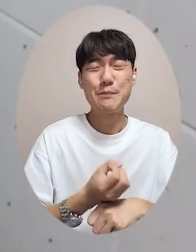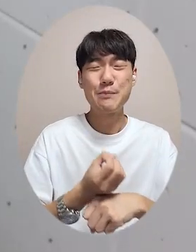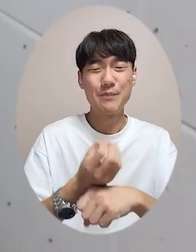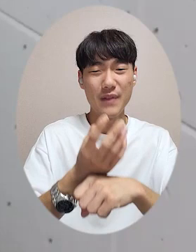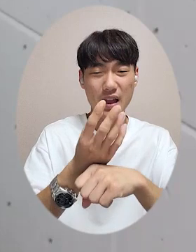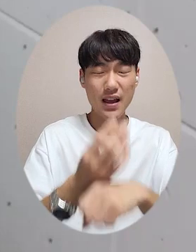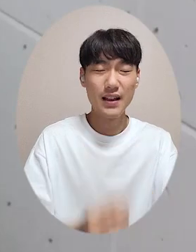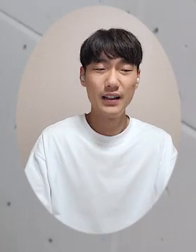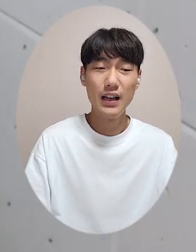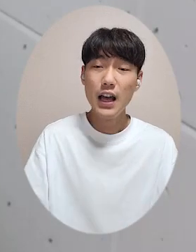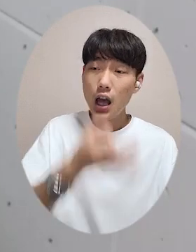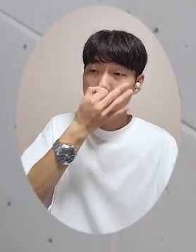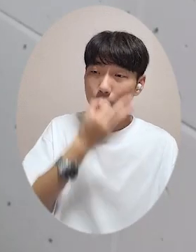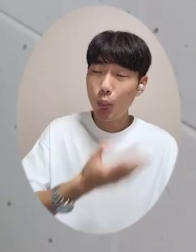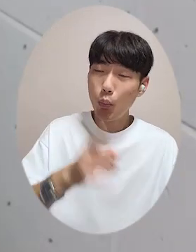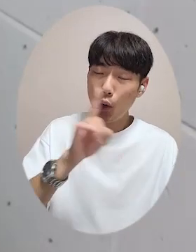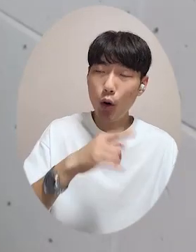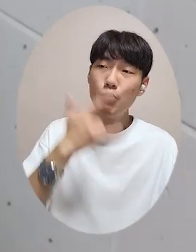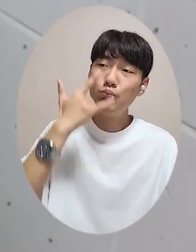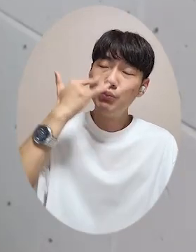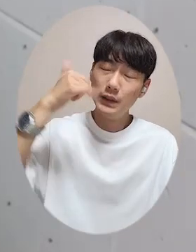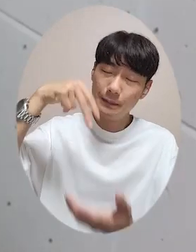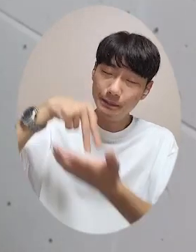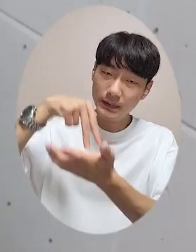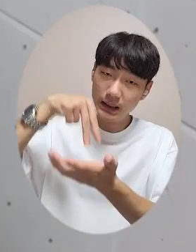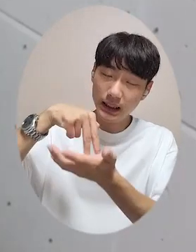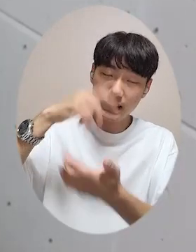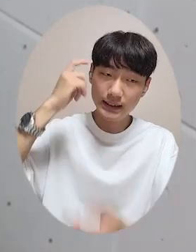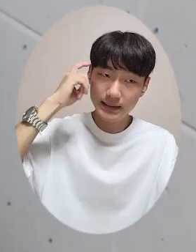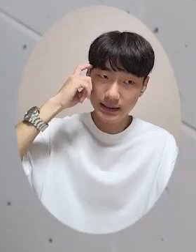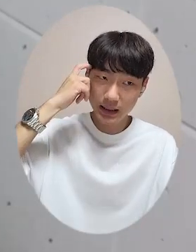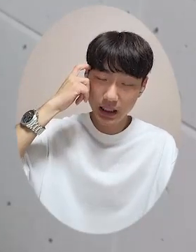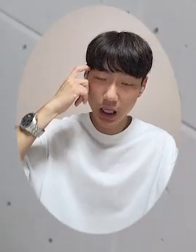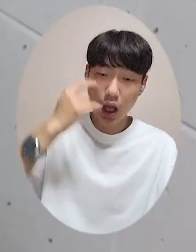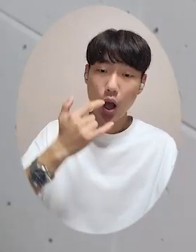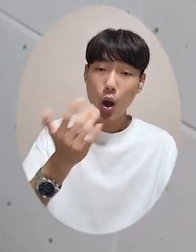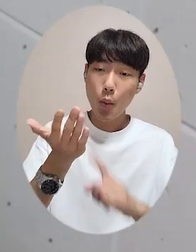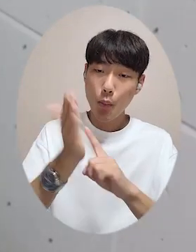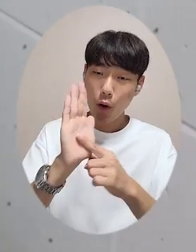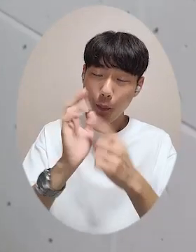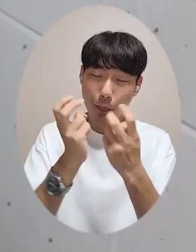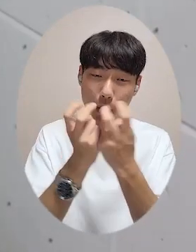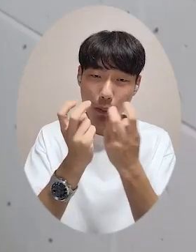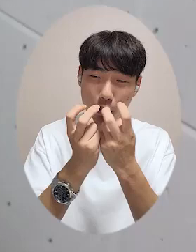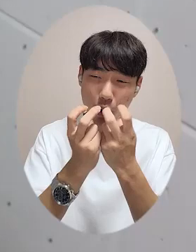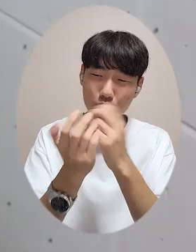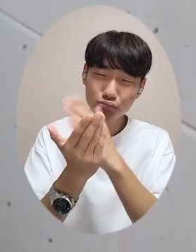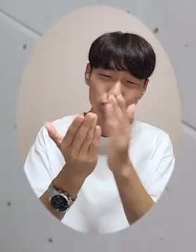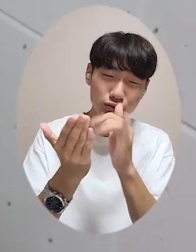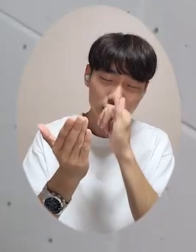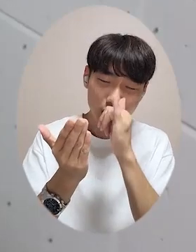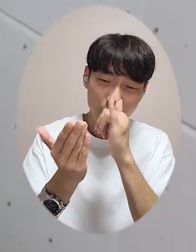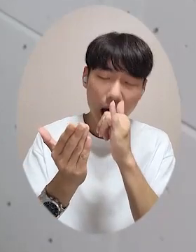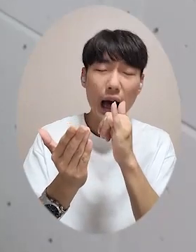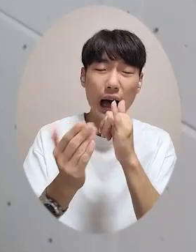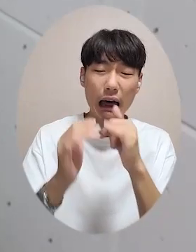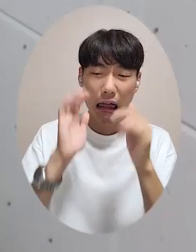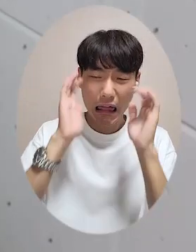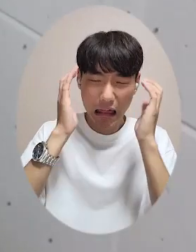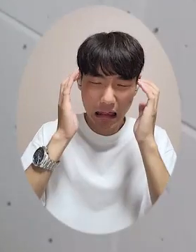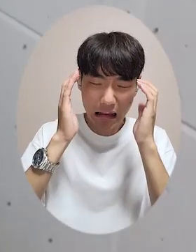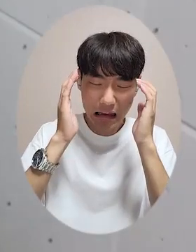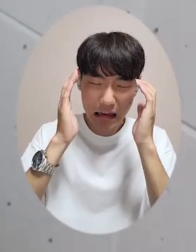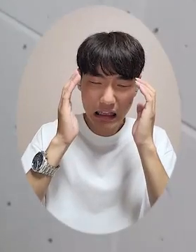일단은 힘든 게 뭐냐면 일단 부모님 입장을 생각했을 때 이렇게 표현이 되는데 아직 어리니까 이렇게 표현을 하는구나.